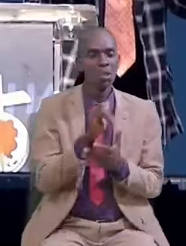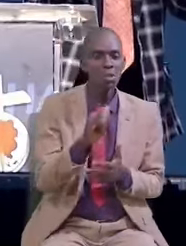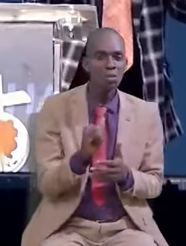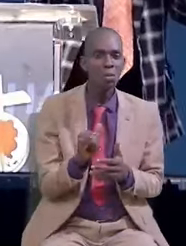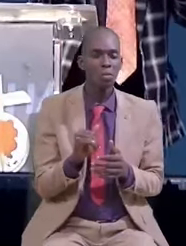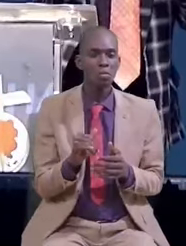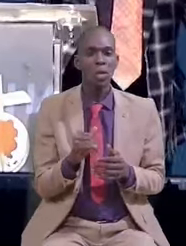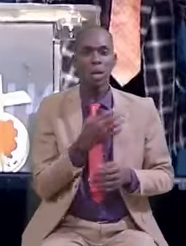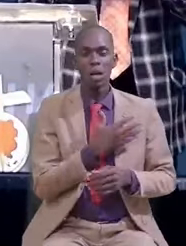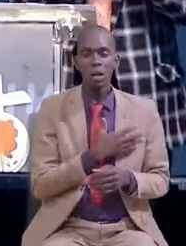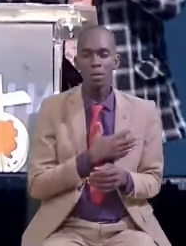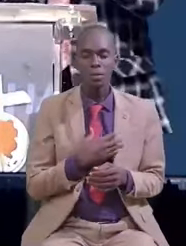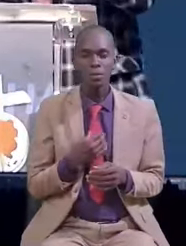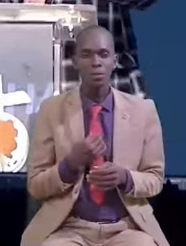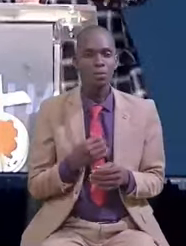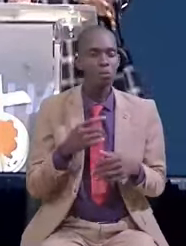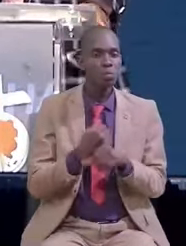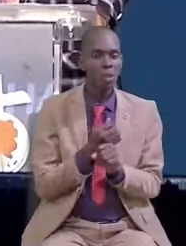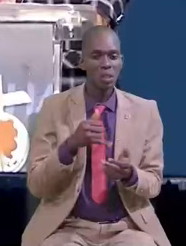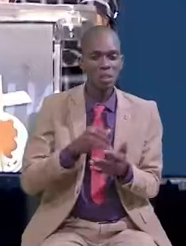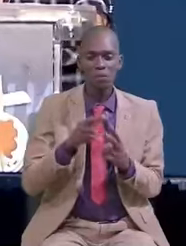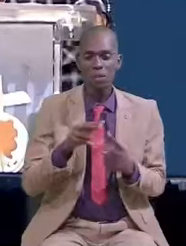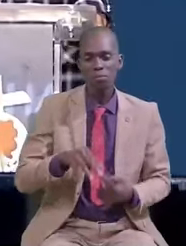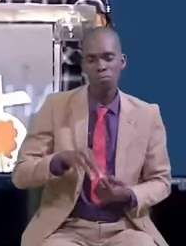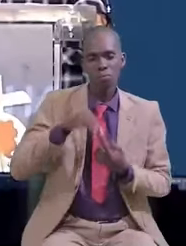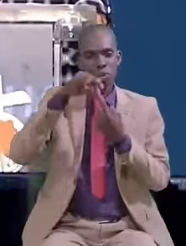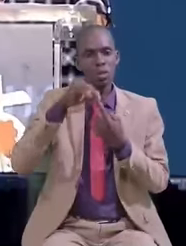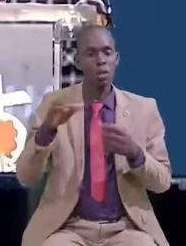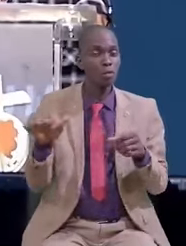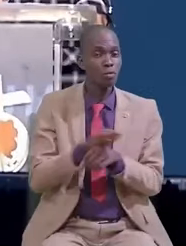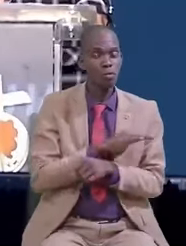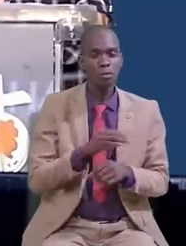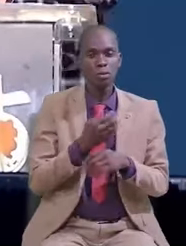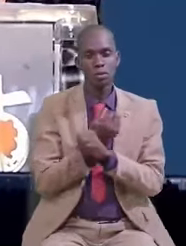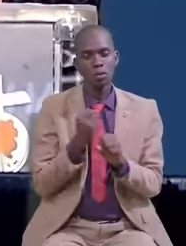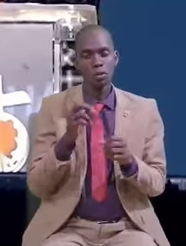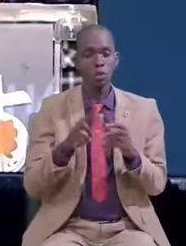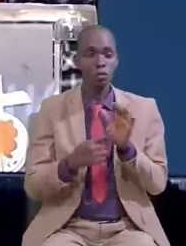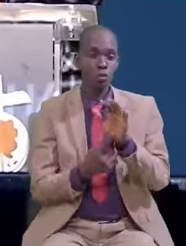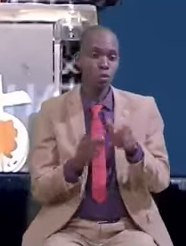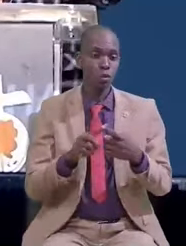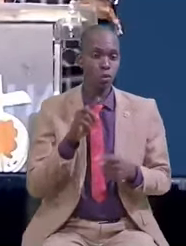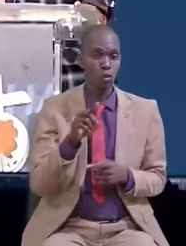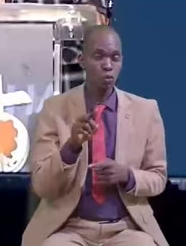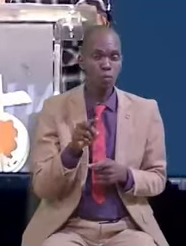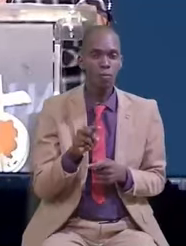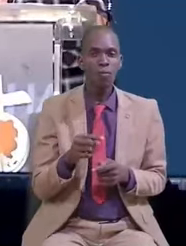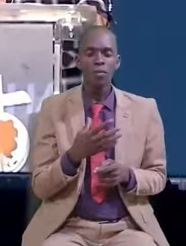mais une révélation particulière adressée à vous-même, que Christ est distinct,